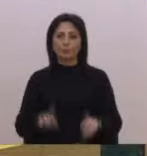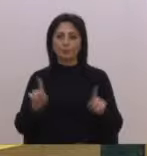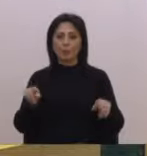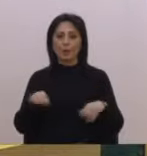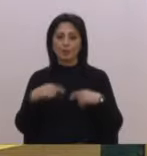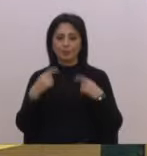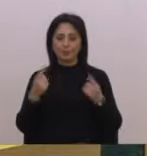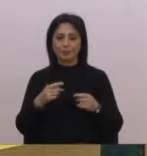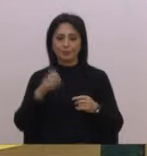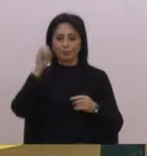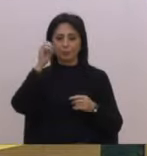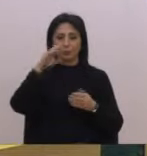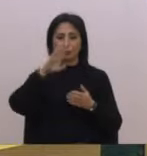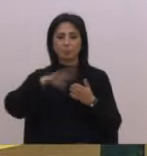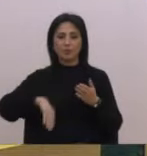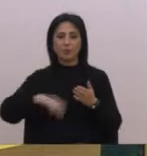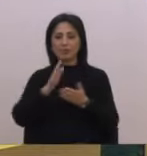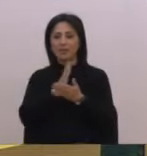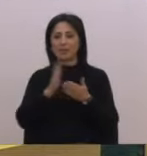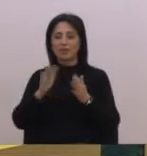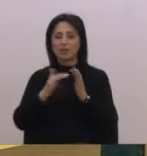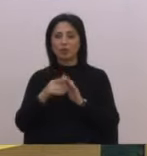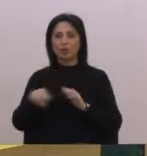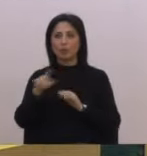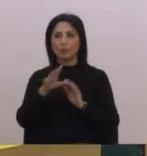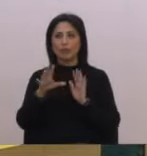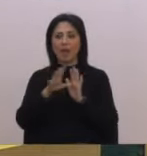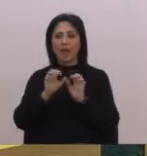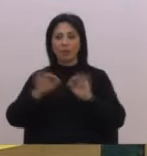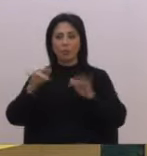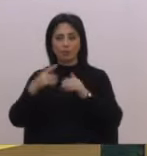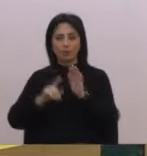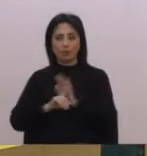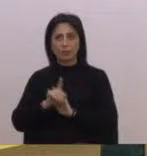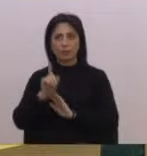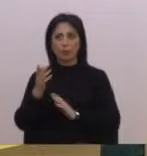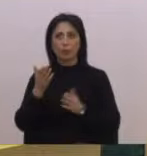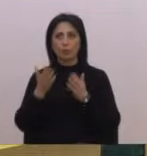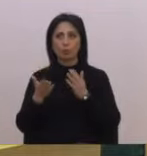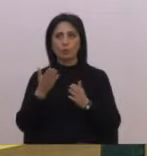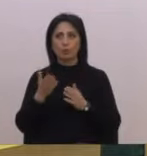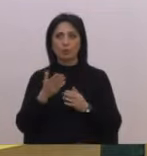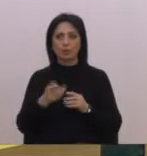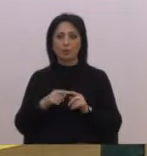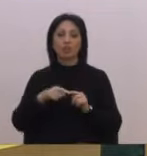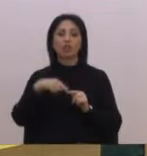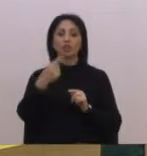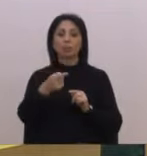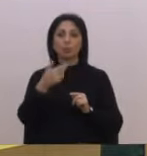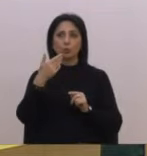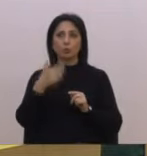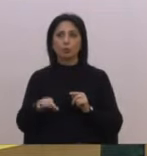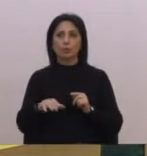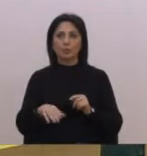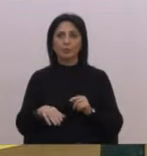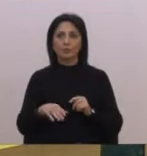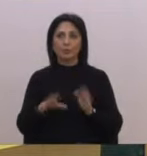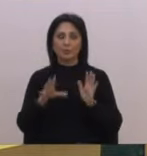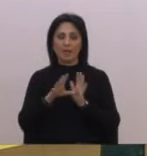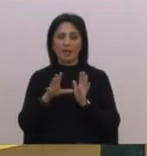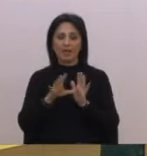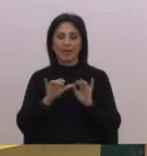განხორციელდა უშუქო სოფლების ნაწილის ელექტროფიცირება, თუმცა შემდგომში უკვე